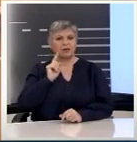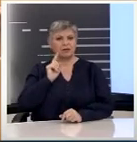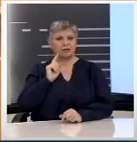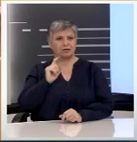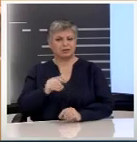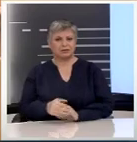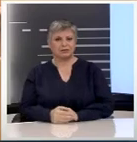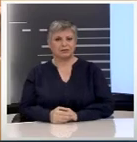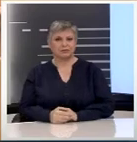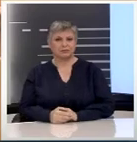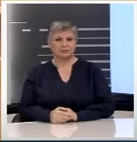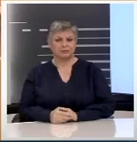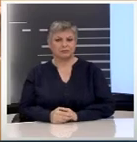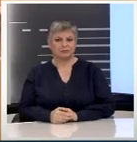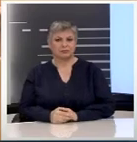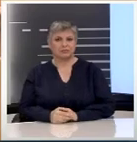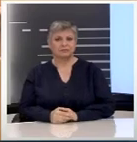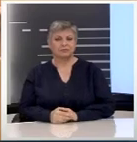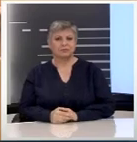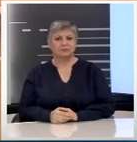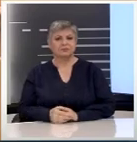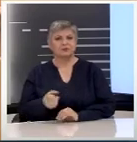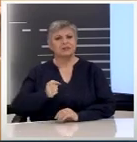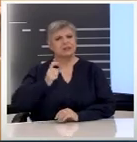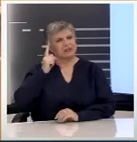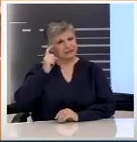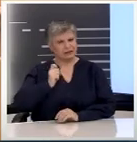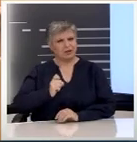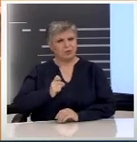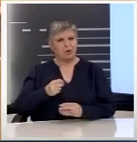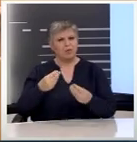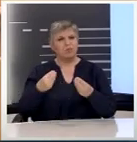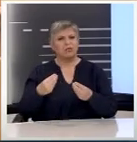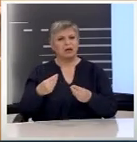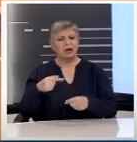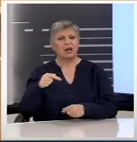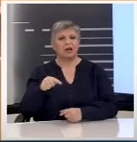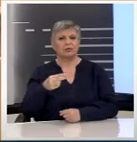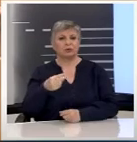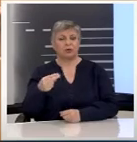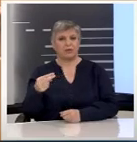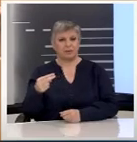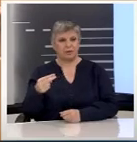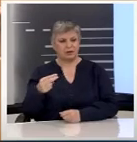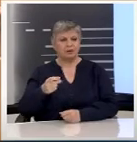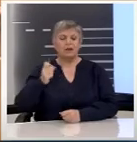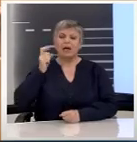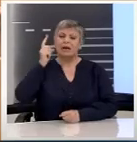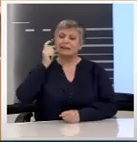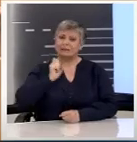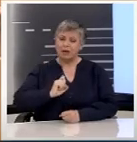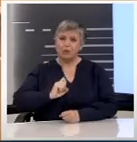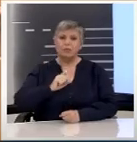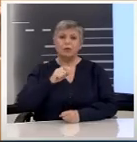ξέρουμε πολύ καλά αυτή την υπόθεση. Ξέρουμε για τους δύο και πλέον τόνους